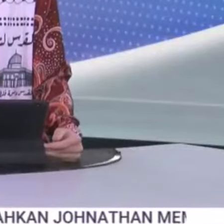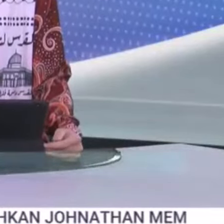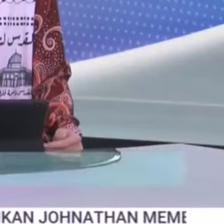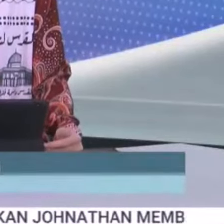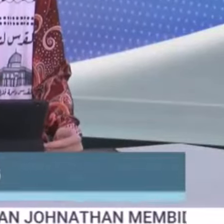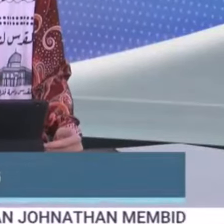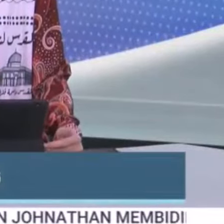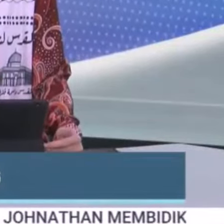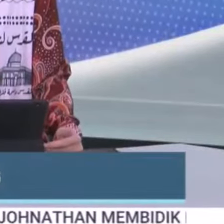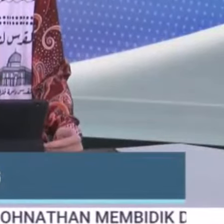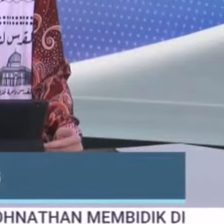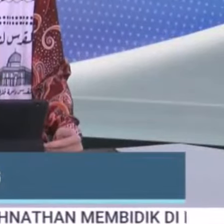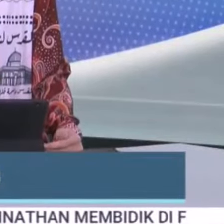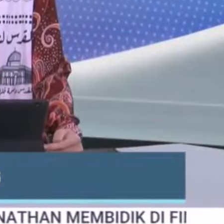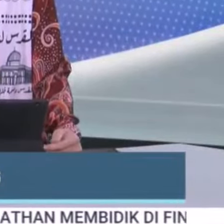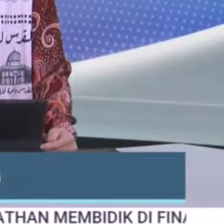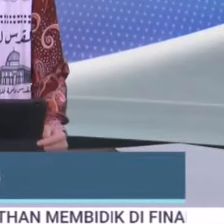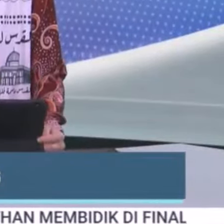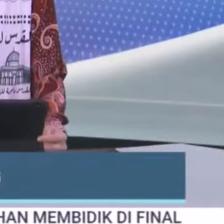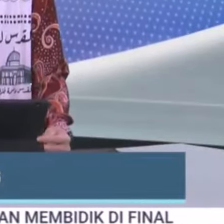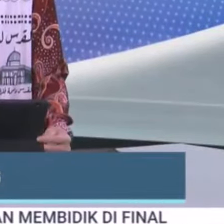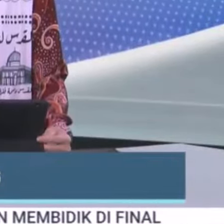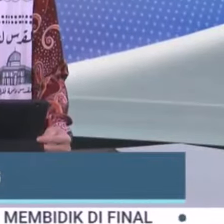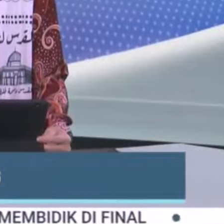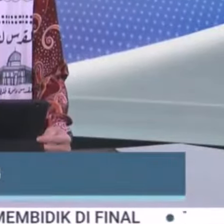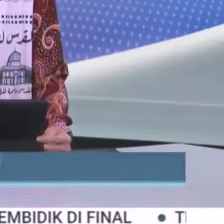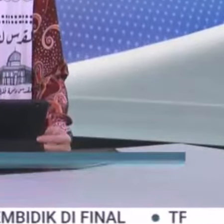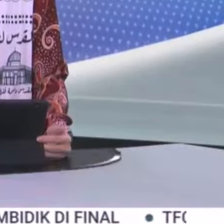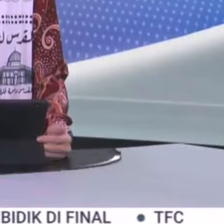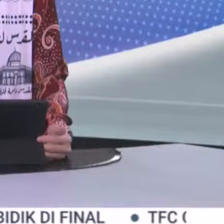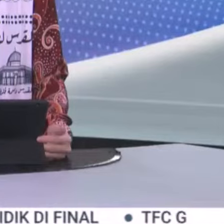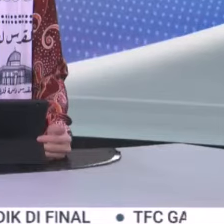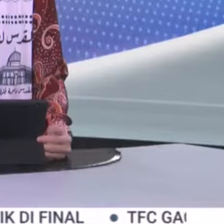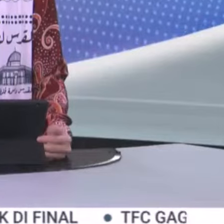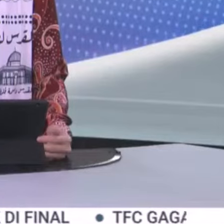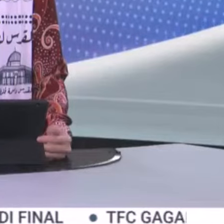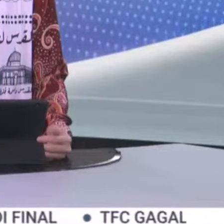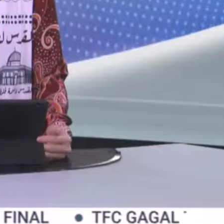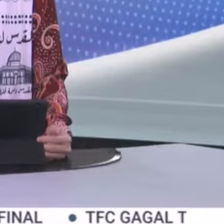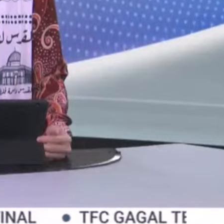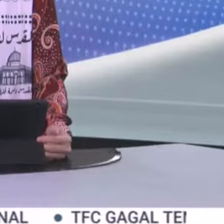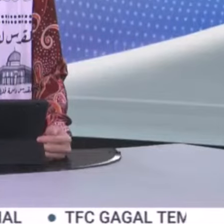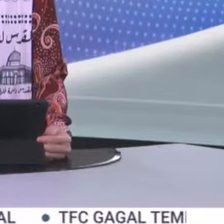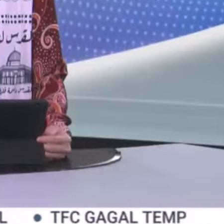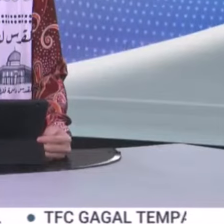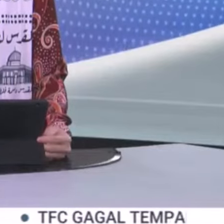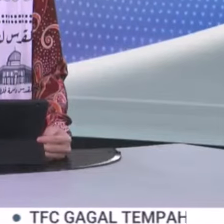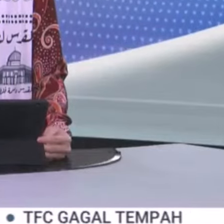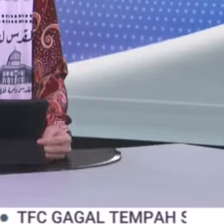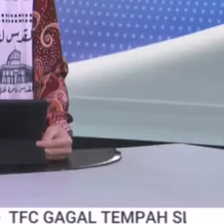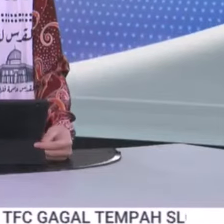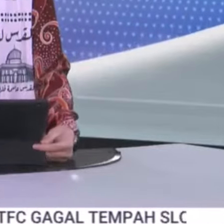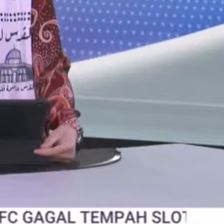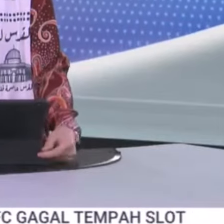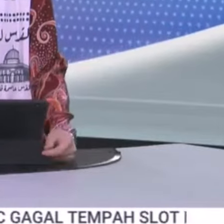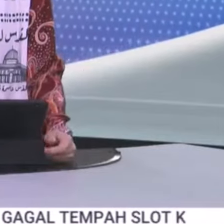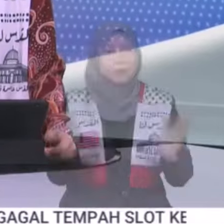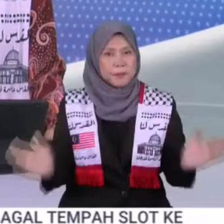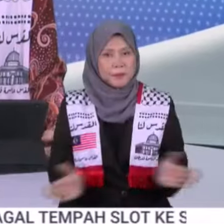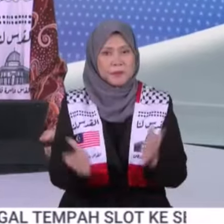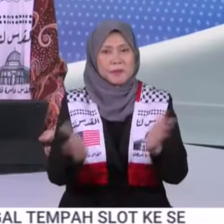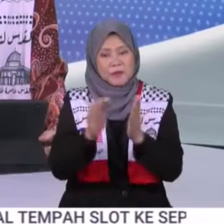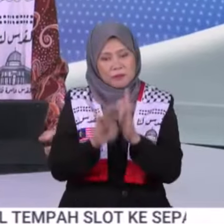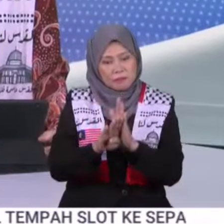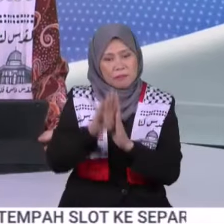Perdana Menteri mahu usaha mempromosi barangan Malaysia di peringkat antarabangsa dan tempatan di pertingkat agar dapat membantu merangsang